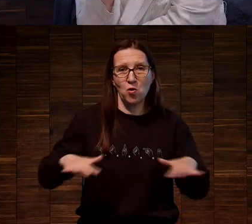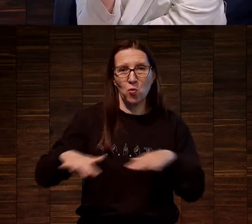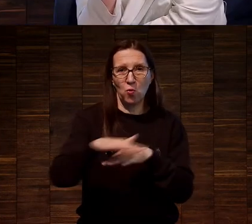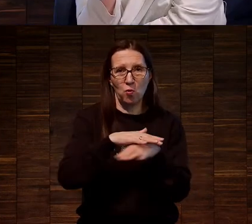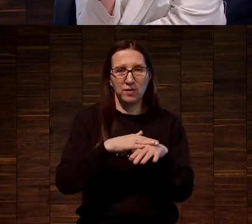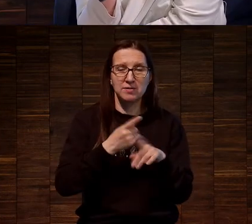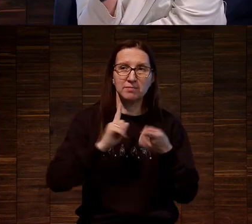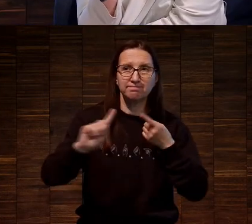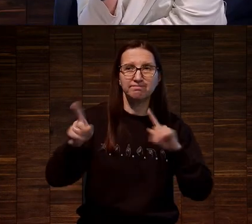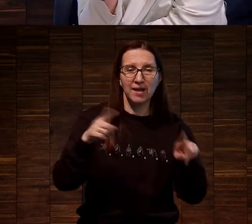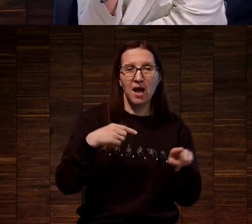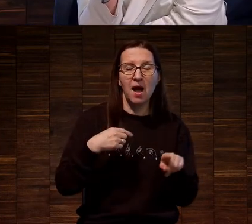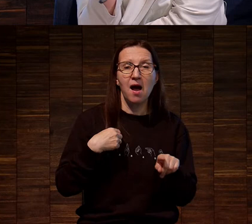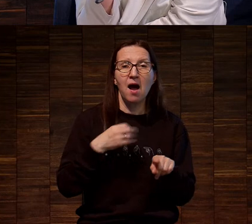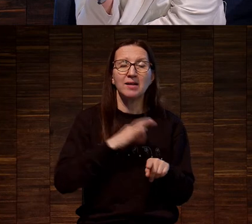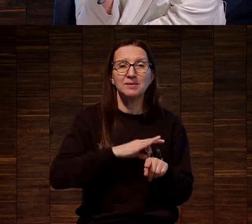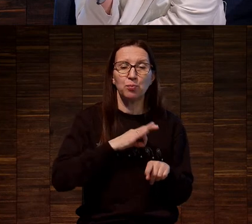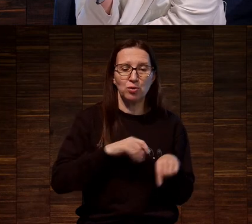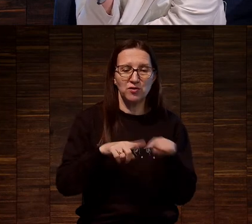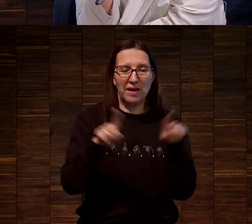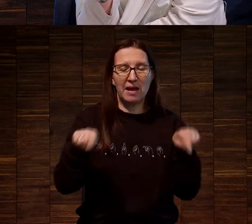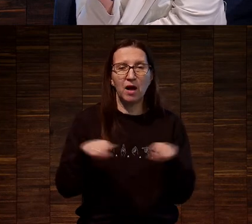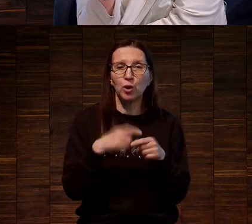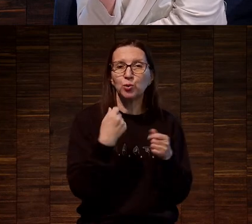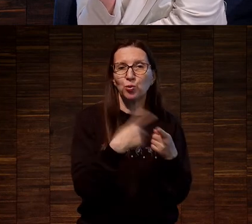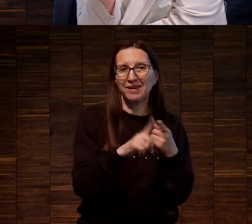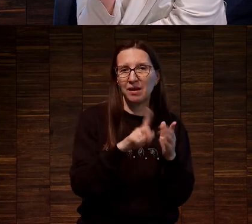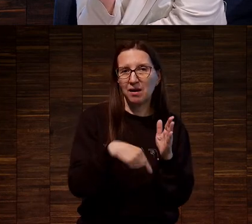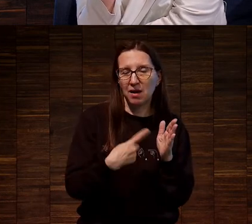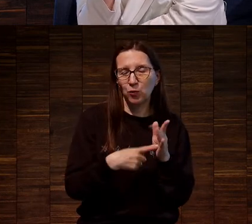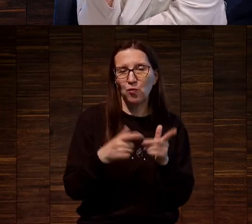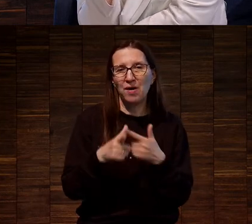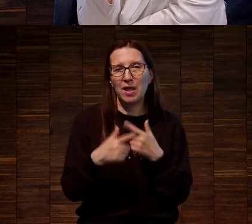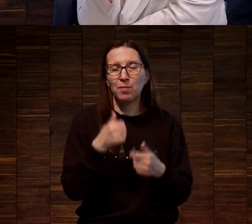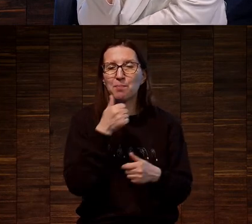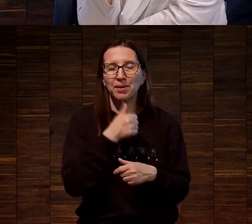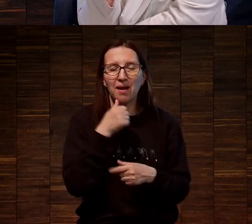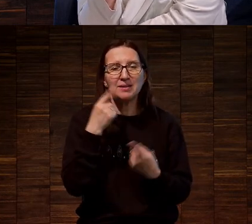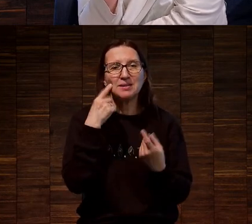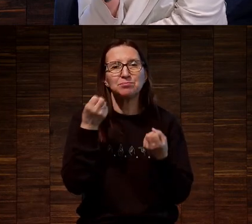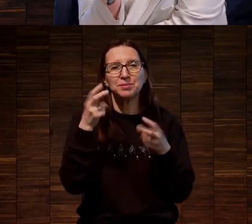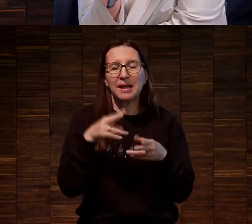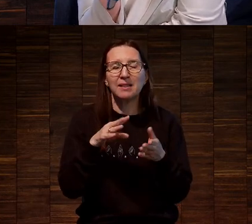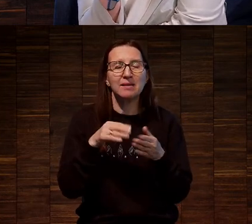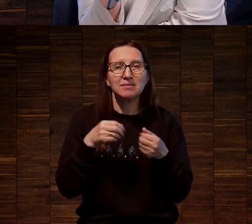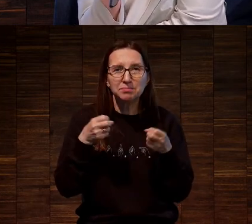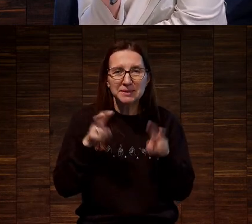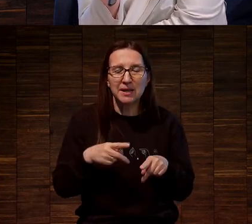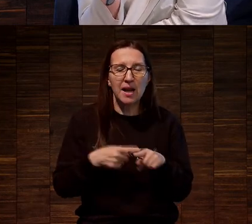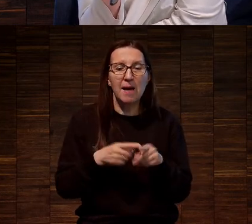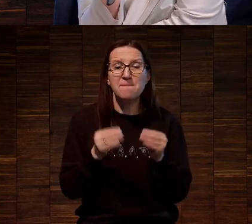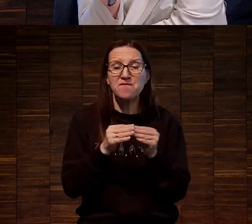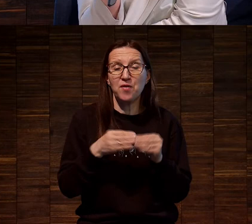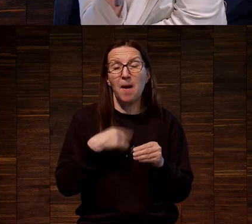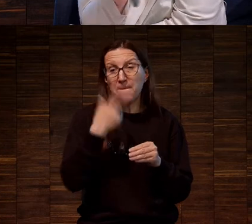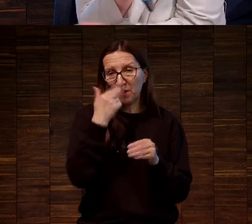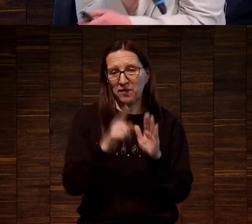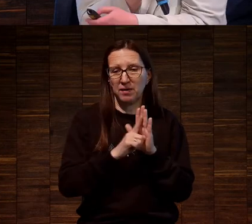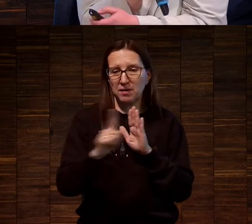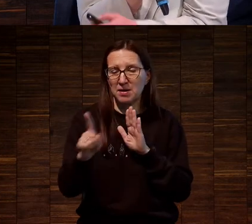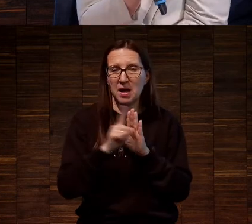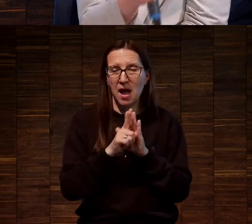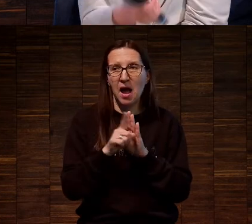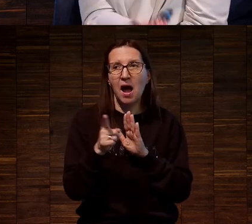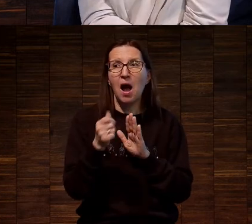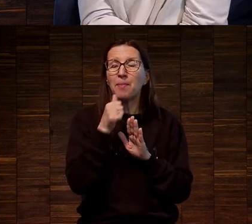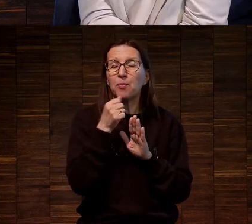пространству, используя карты других городов или пытаясь намеренно не следовать привычным маршрутам. Да,